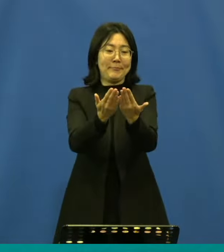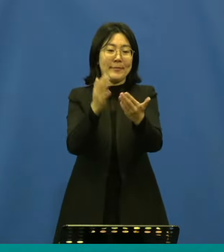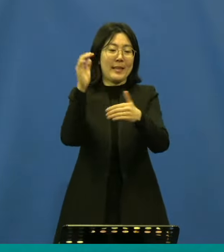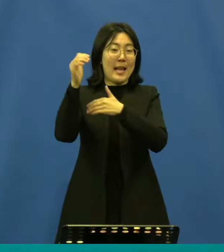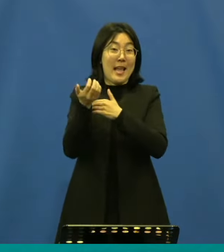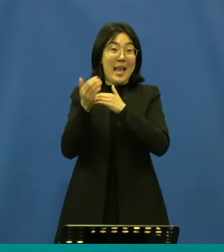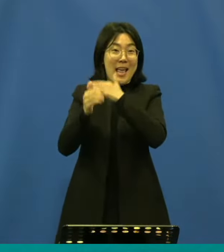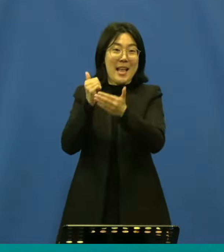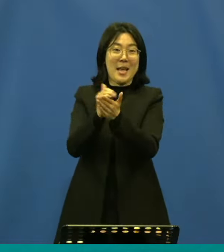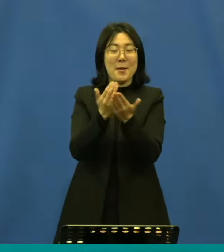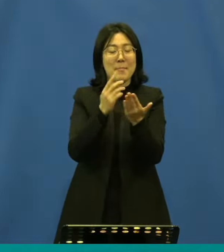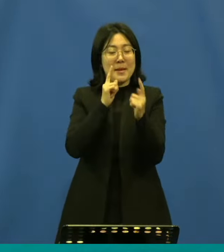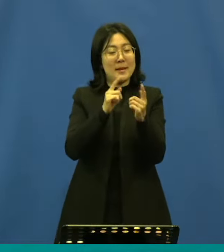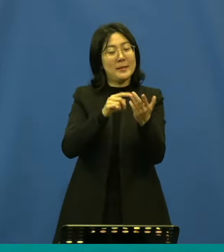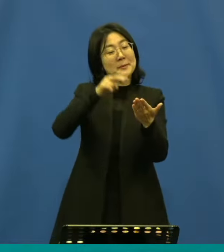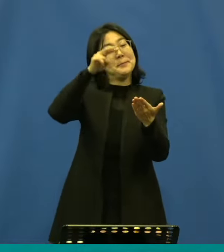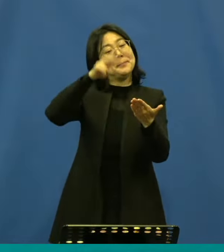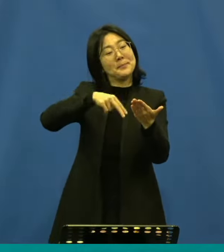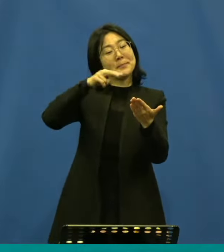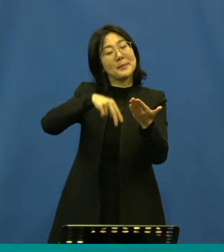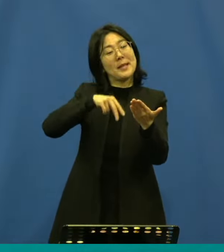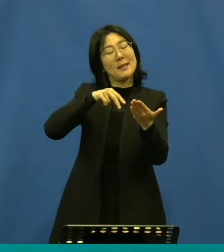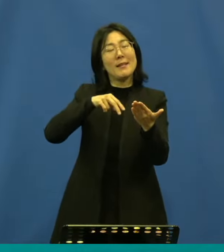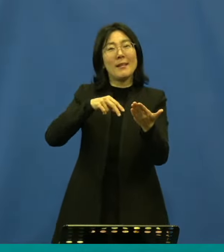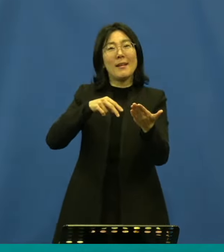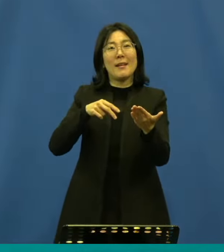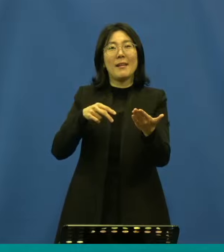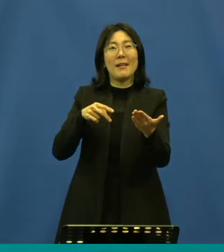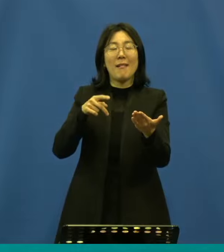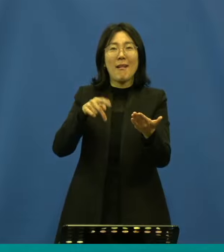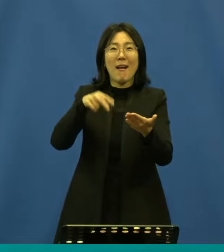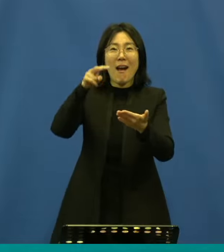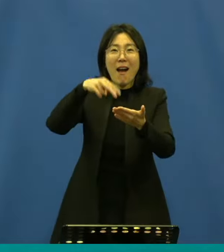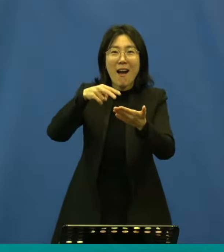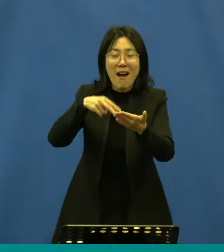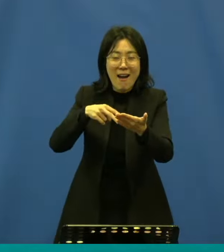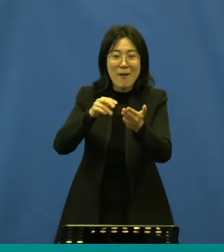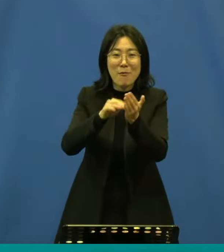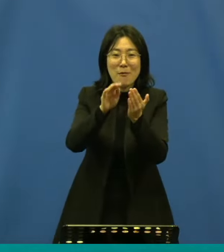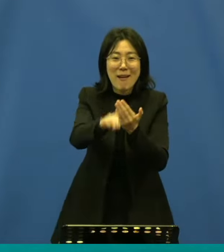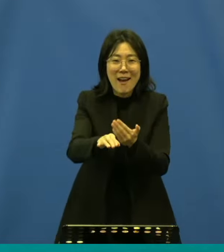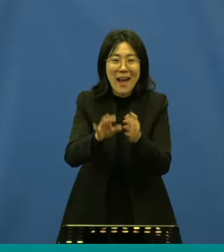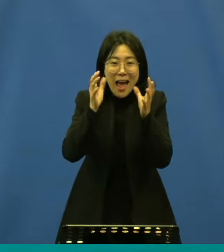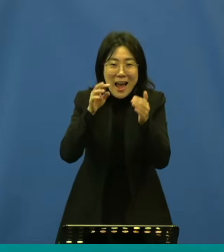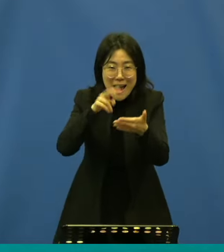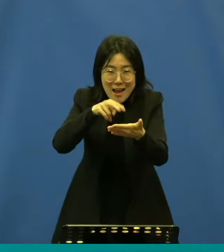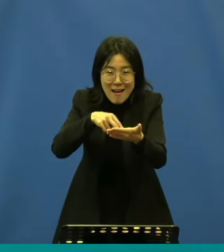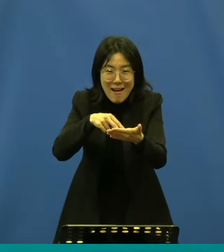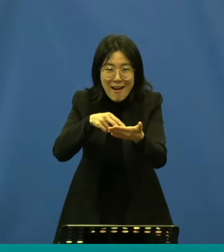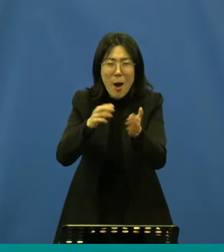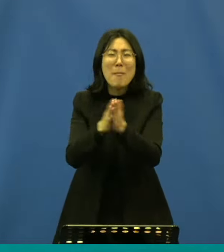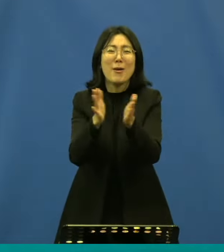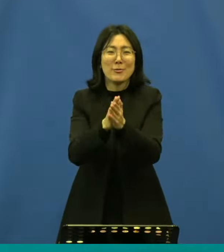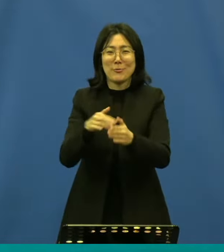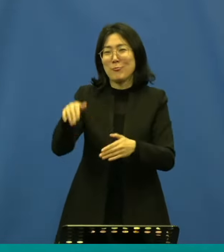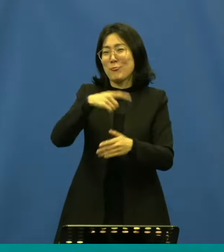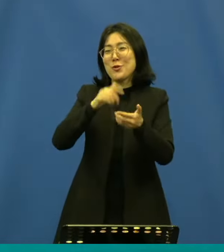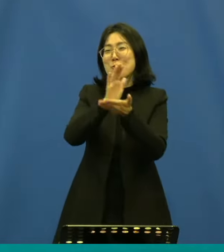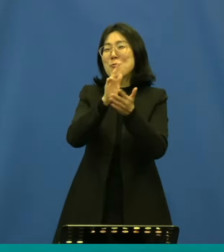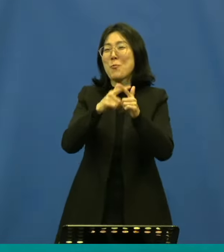읽는지 이 성경 봉독하는데 박수 치는 건 참 우리 교회만 있는 것 같아요. 성경 봉독